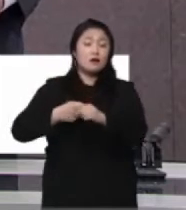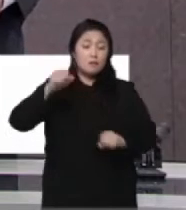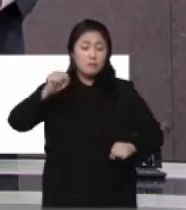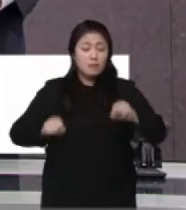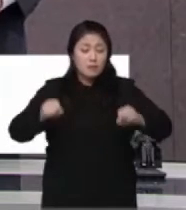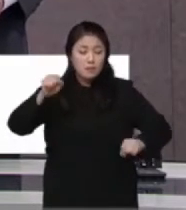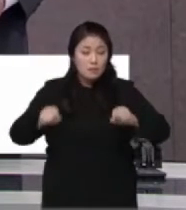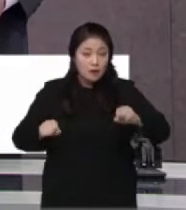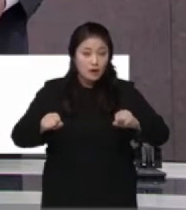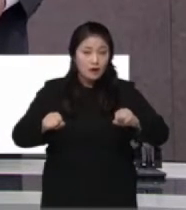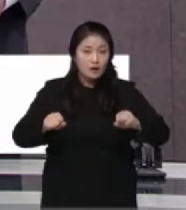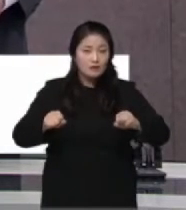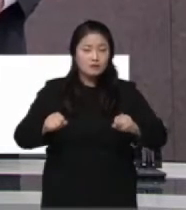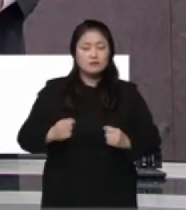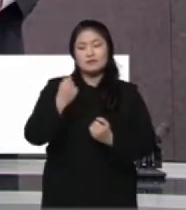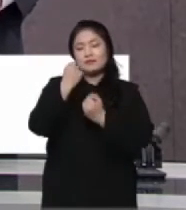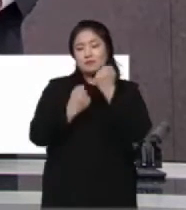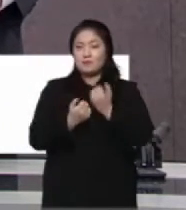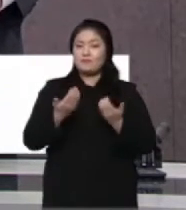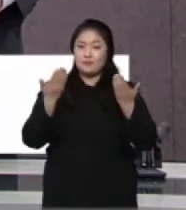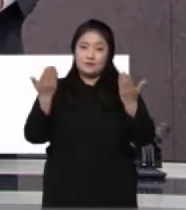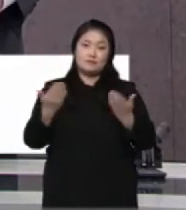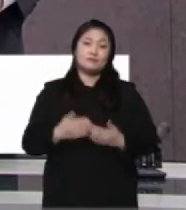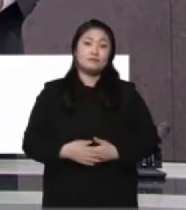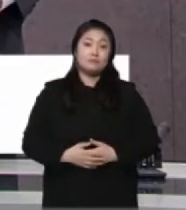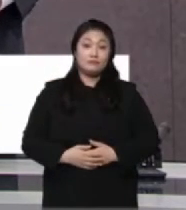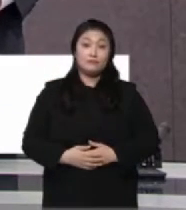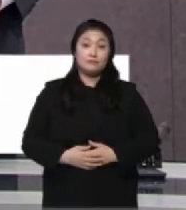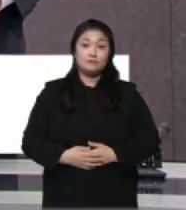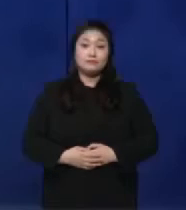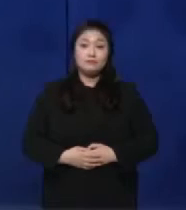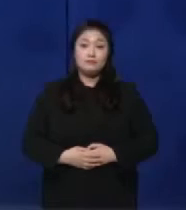기록 을 백지은 기자 가 스튜디오에서 정리했습니다